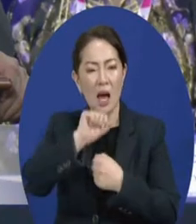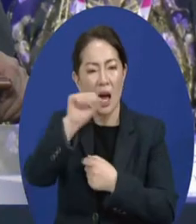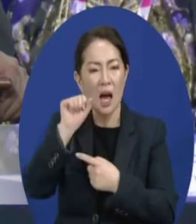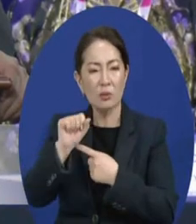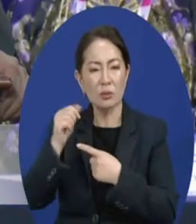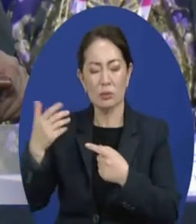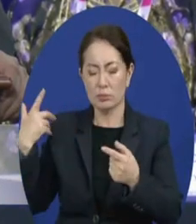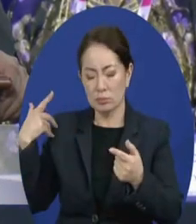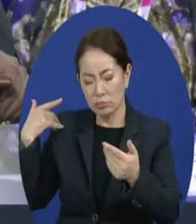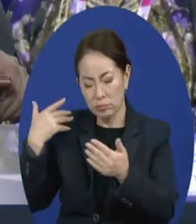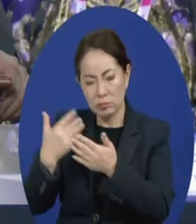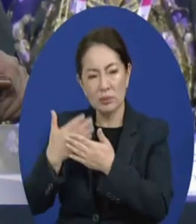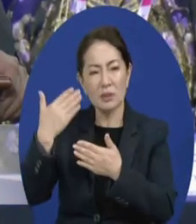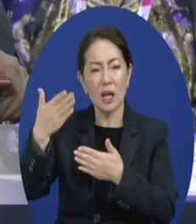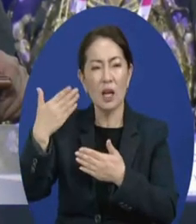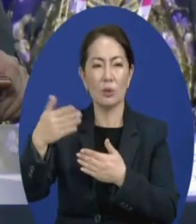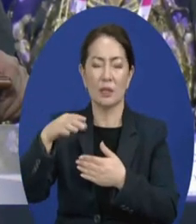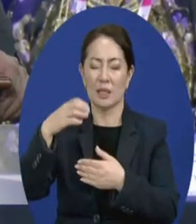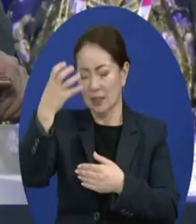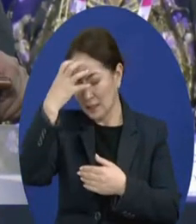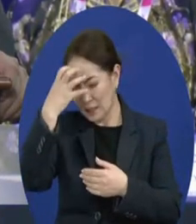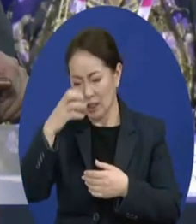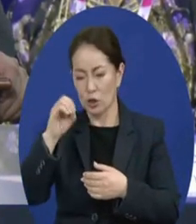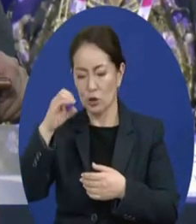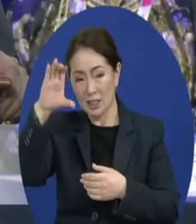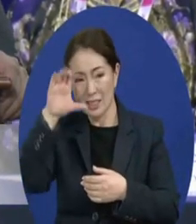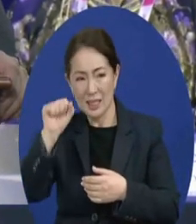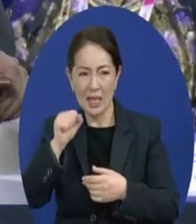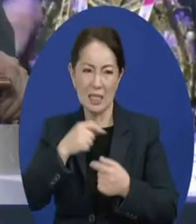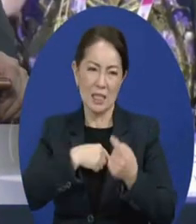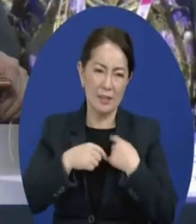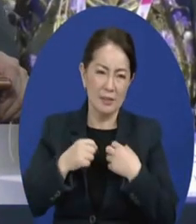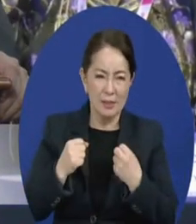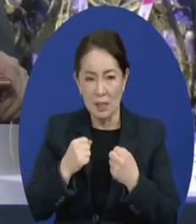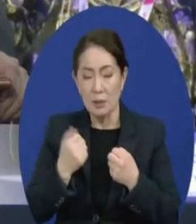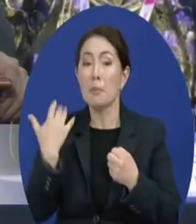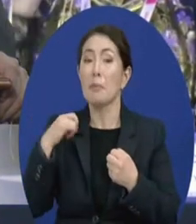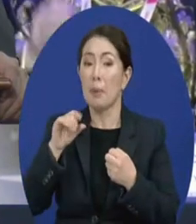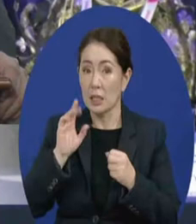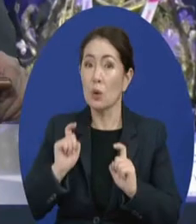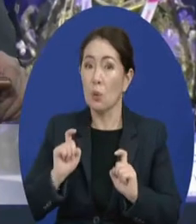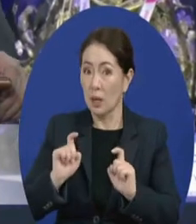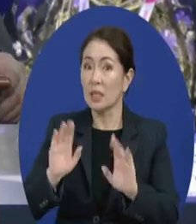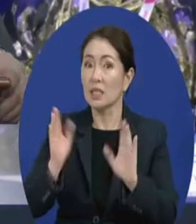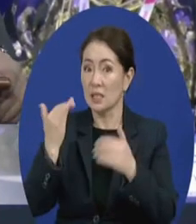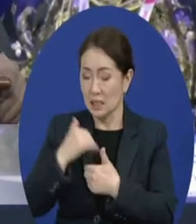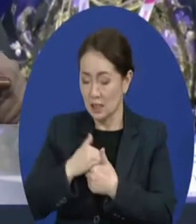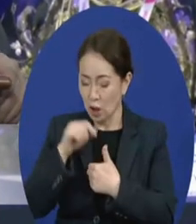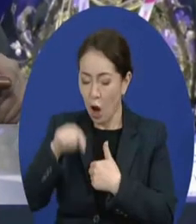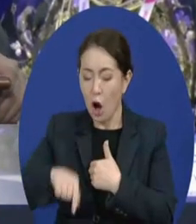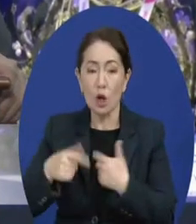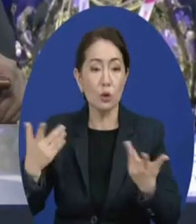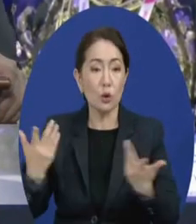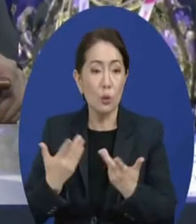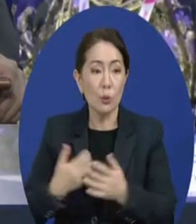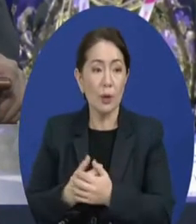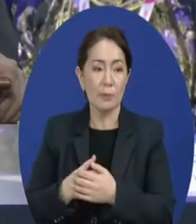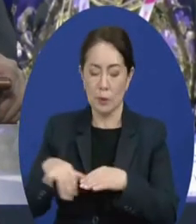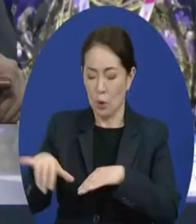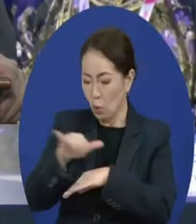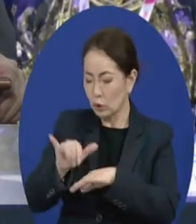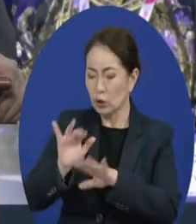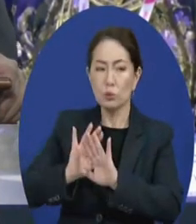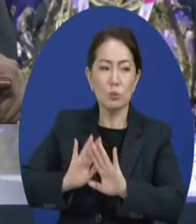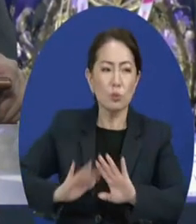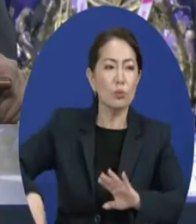асуудал бол үе үеийн засгийн газрын, үе үеийн ерхий сайднуудын шанал бас сорилт байсаар ирсэн юм аа. Харин энэ удаад улс